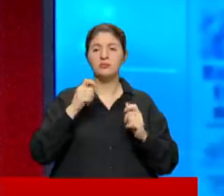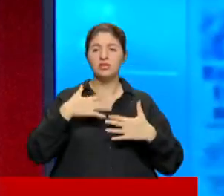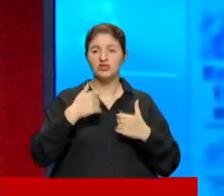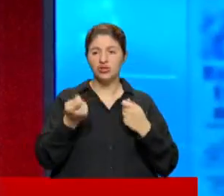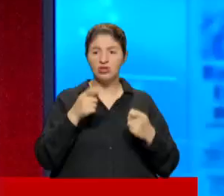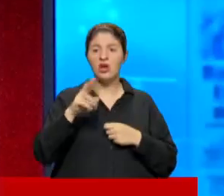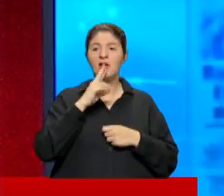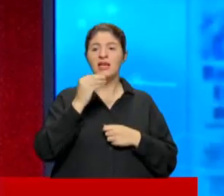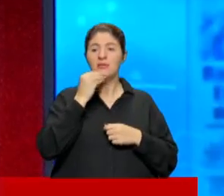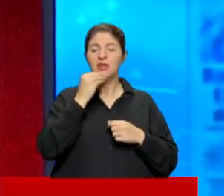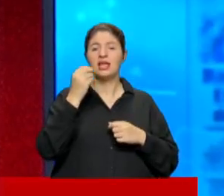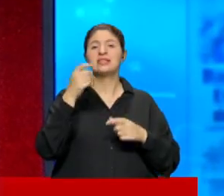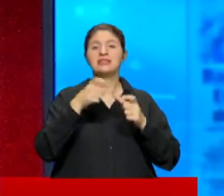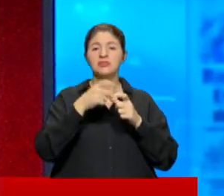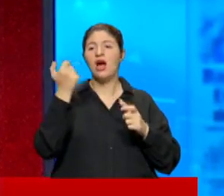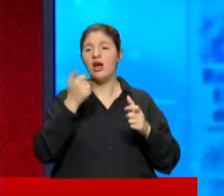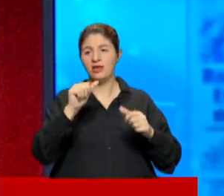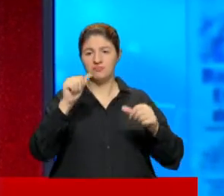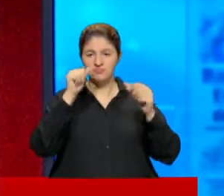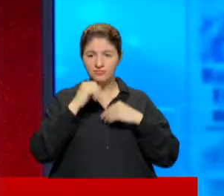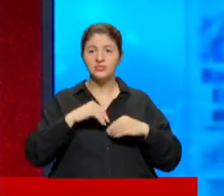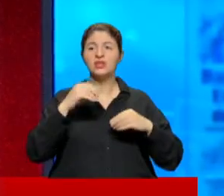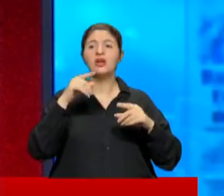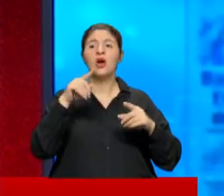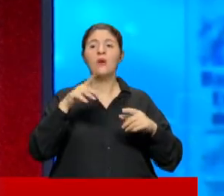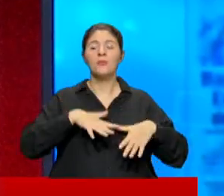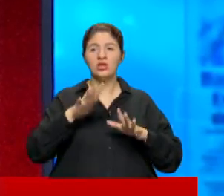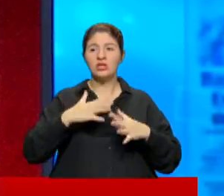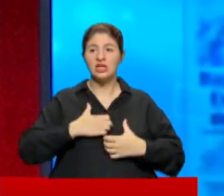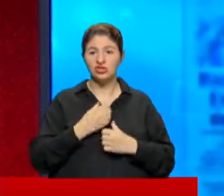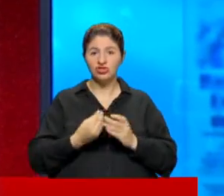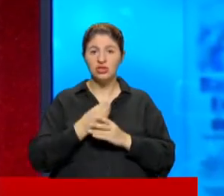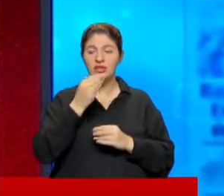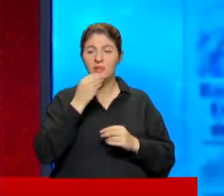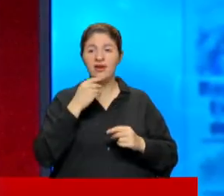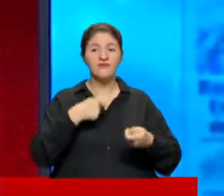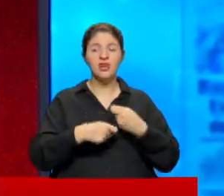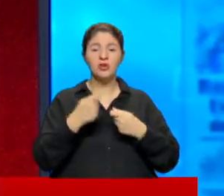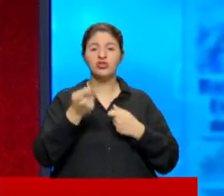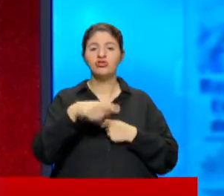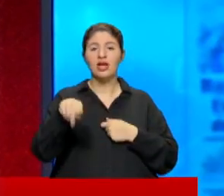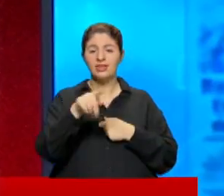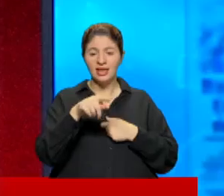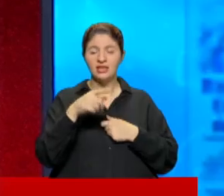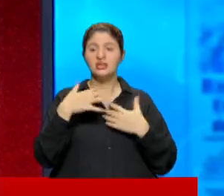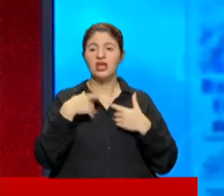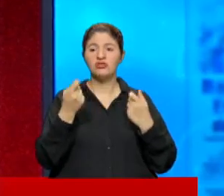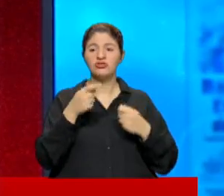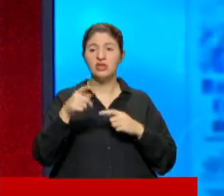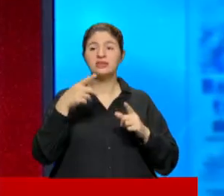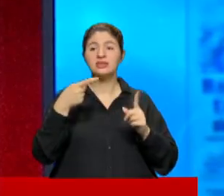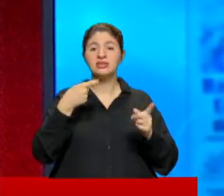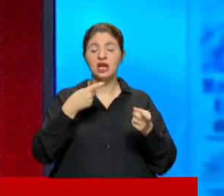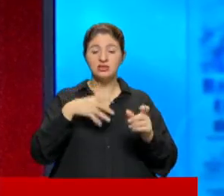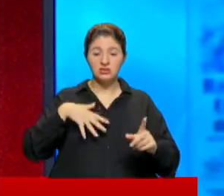Öğle yemeğinde Simit ayran yedi protestoda gerginlik çıktı yemek firması çalışanları sağlık çılar silahlı